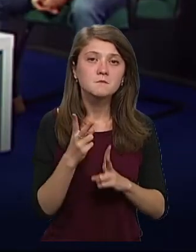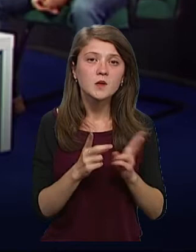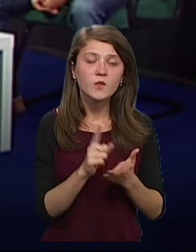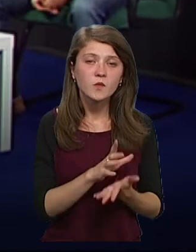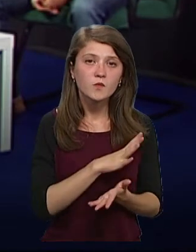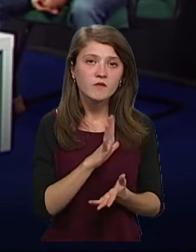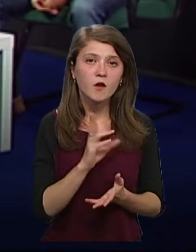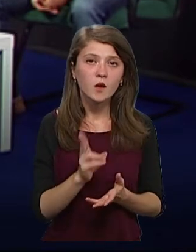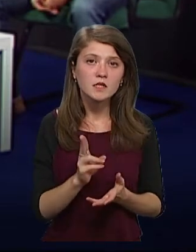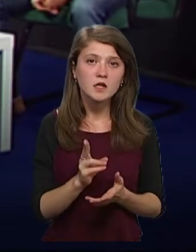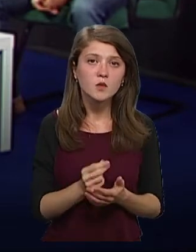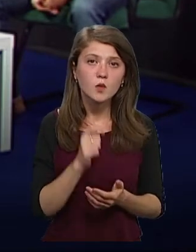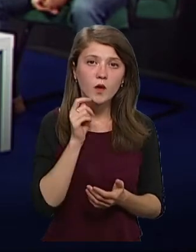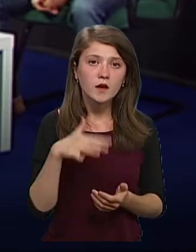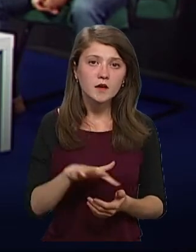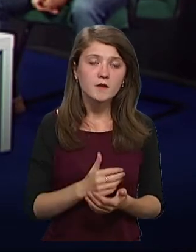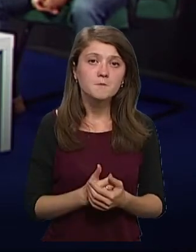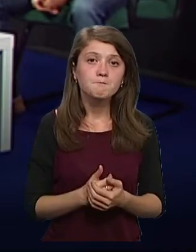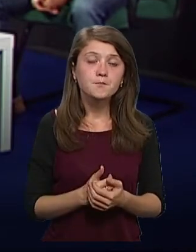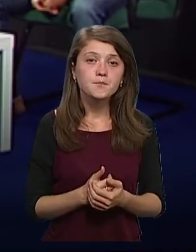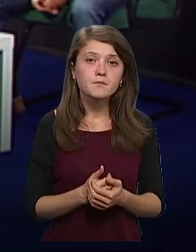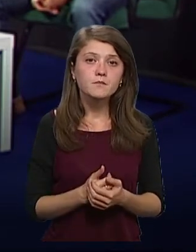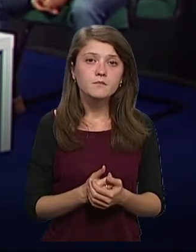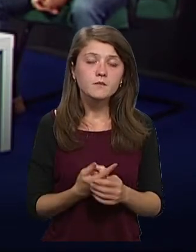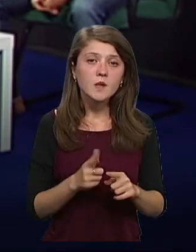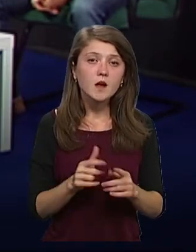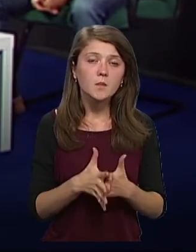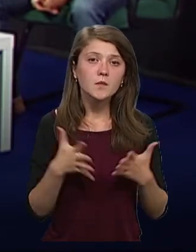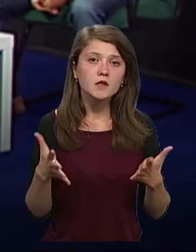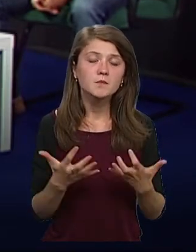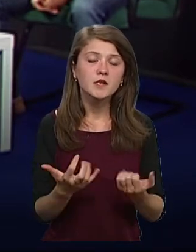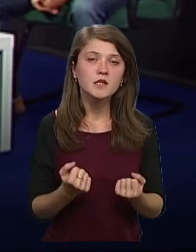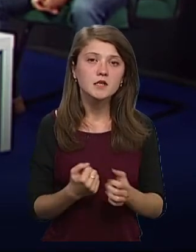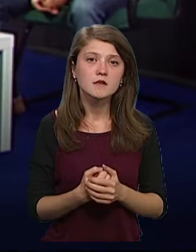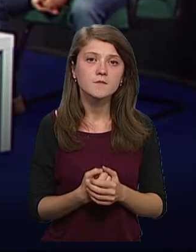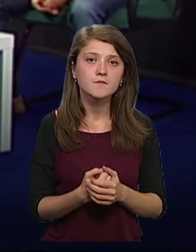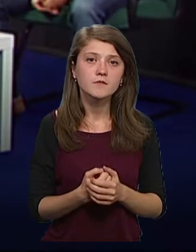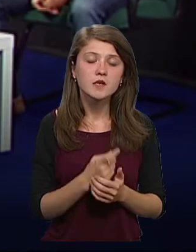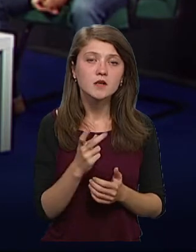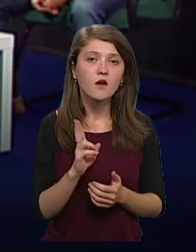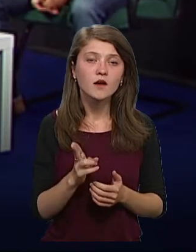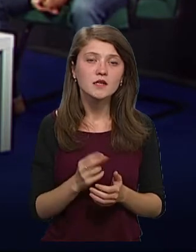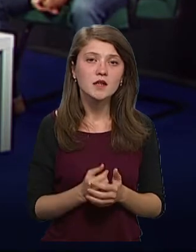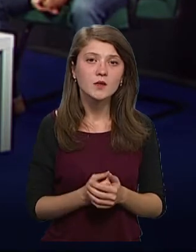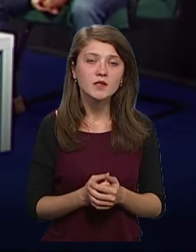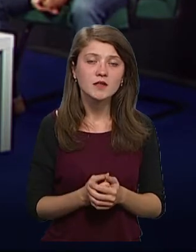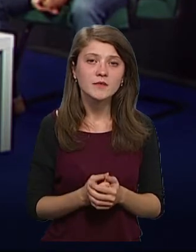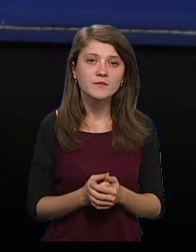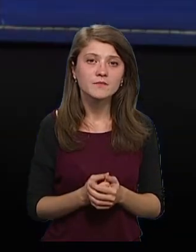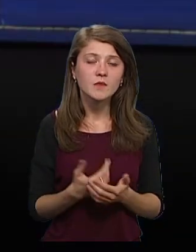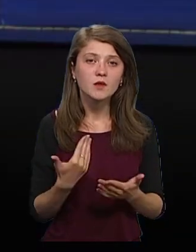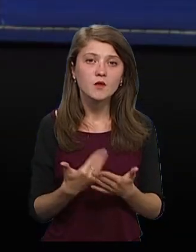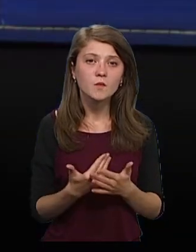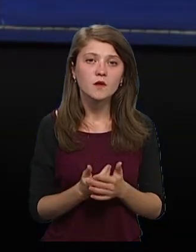теж складний шлях свого роду, тому що має бути конституційна більшість при прийнятті змін до Конституції і так далі. Тобто,